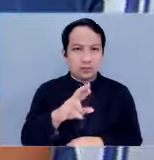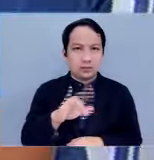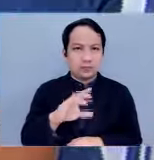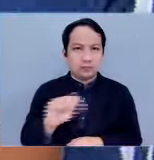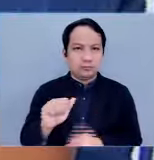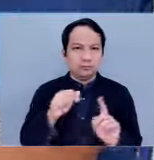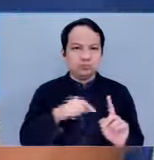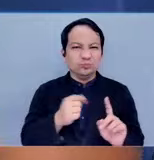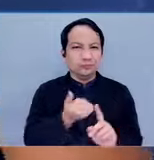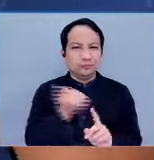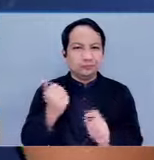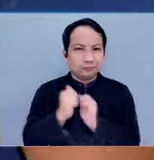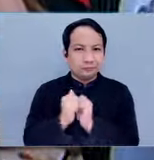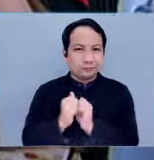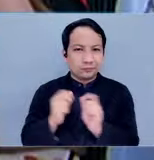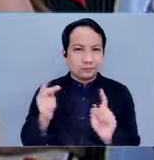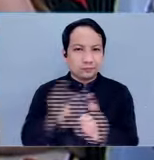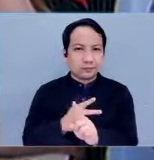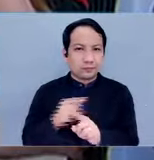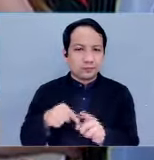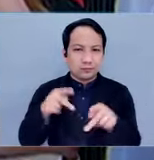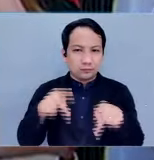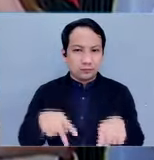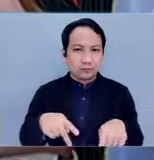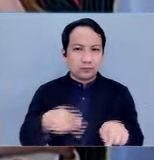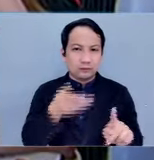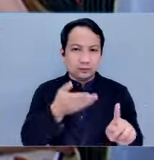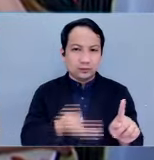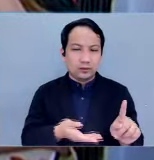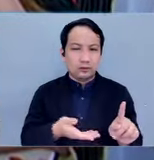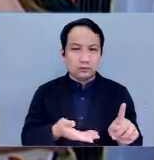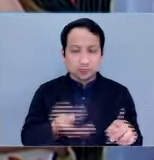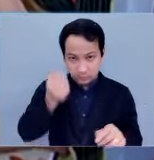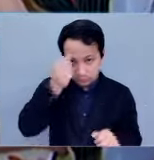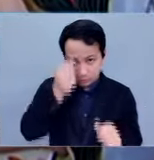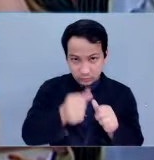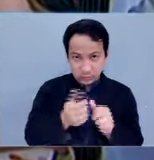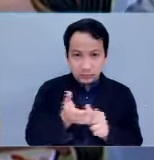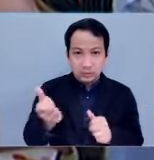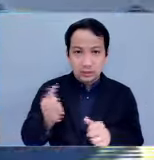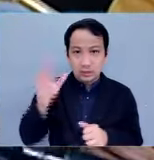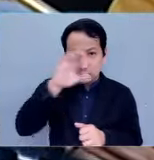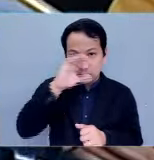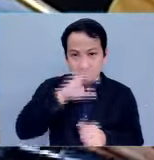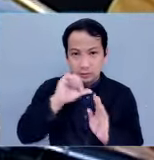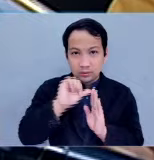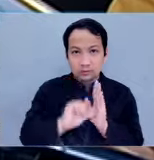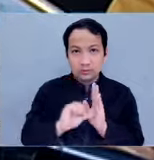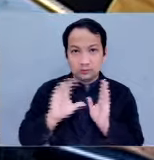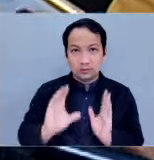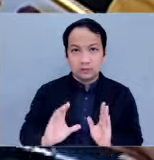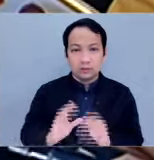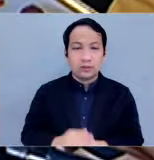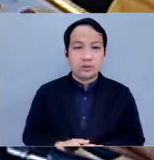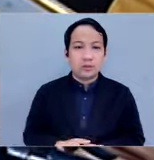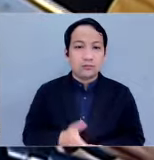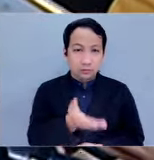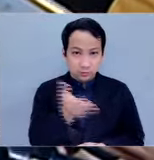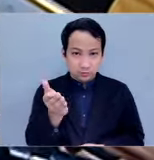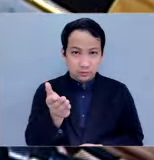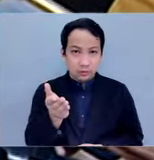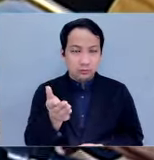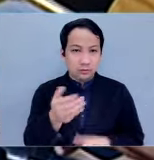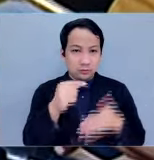pang ibang nabiktima ang sospek. Paalala naman ng mga otoridad sa mga naghahanap ng abogado. Meron namang list of